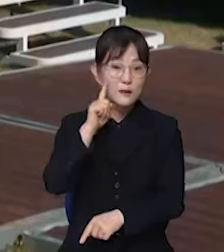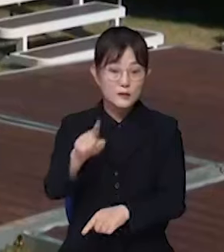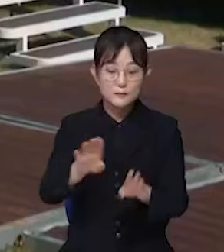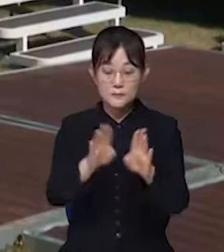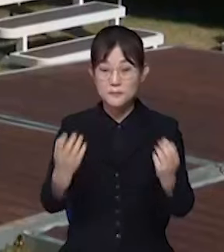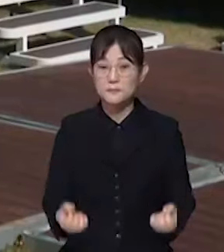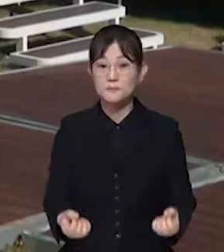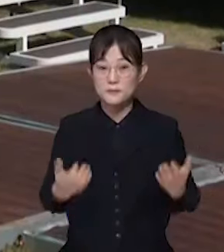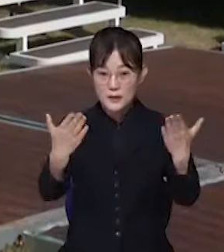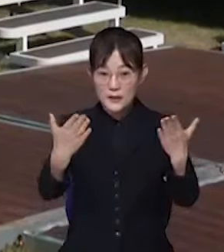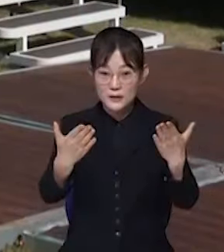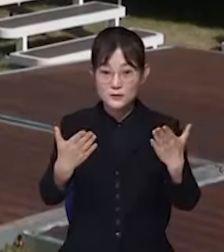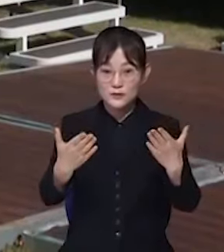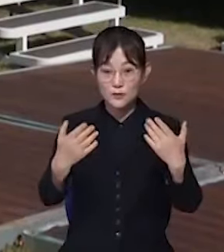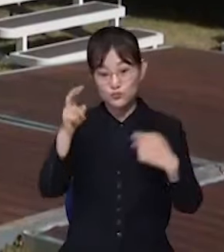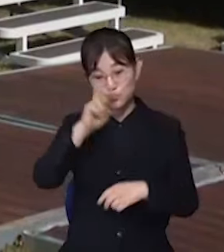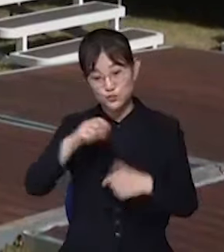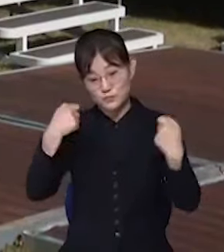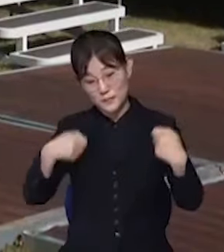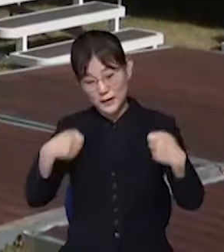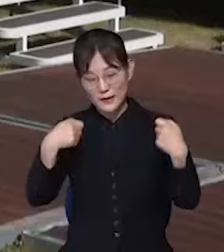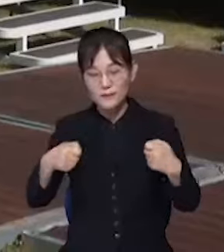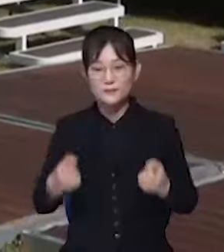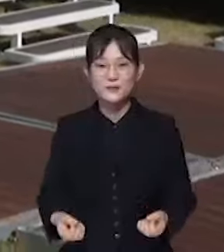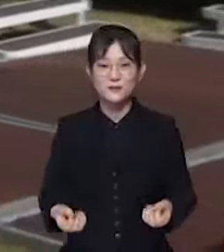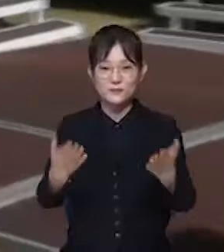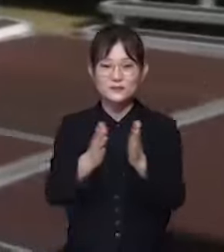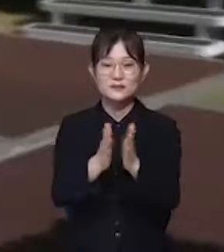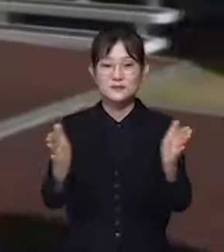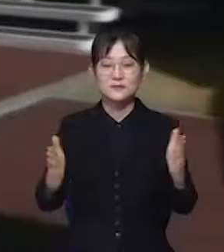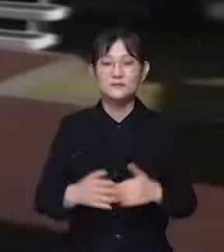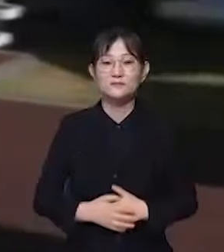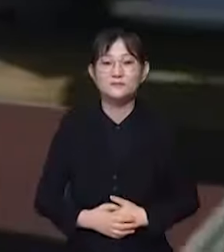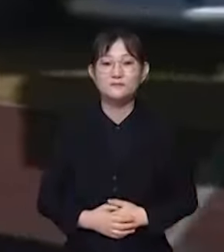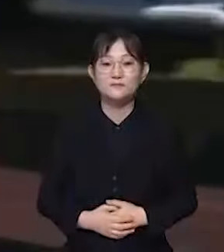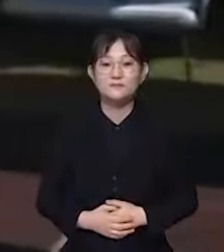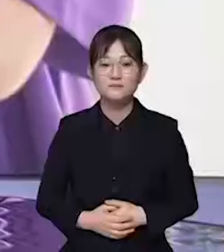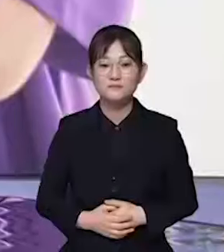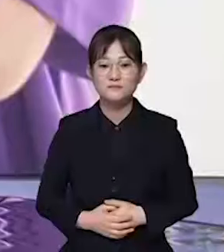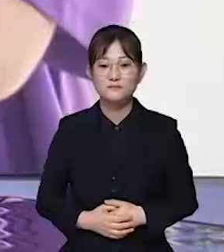함께 오시아노 뮤직 페스타가 열릴 예정입니다.